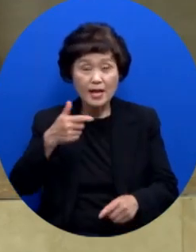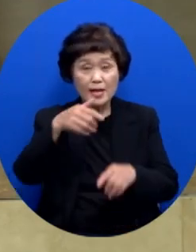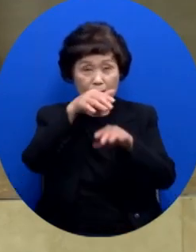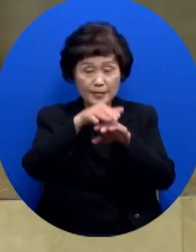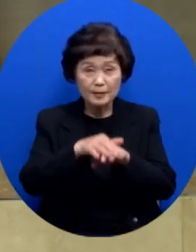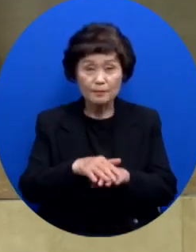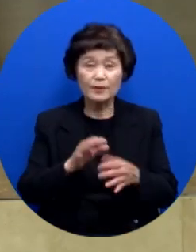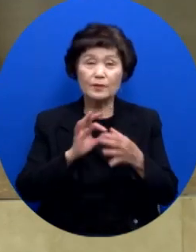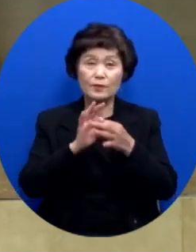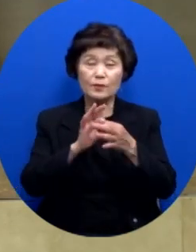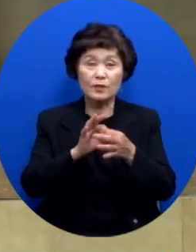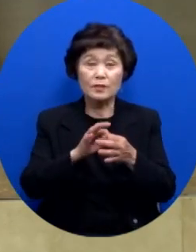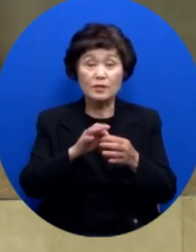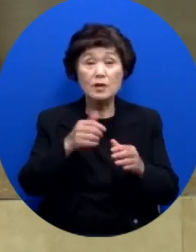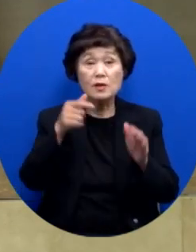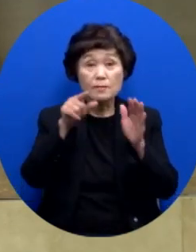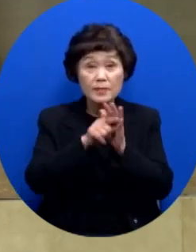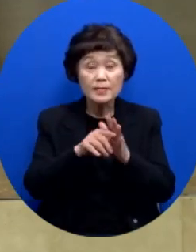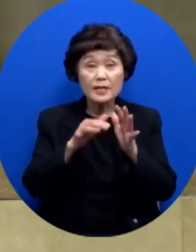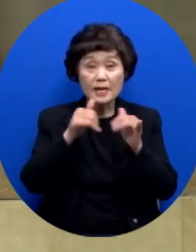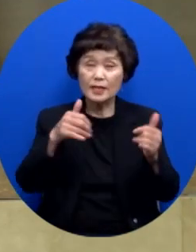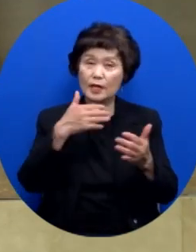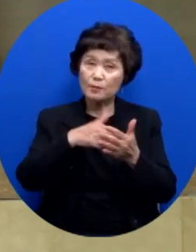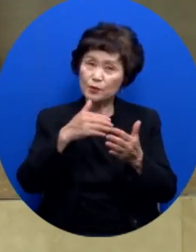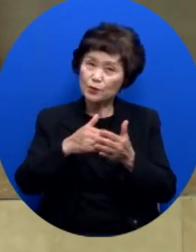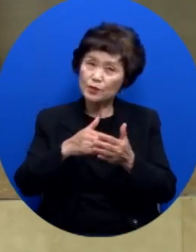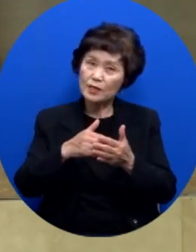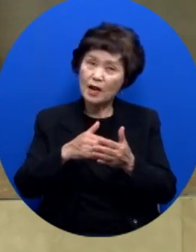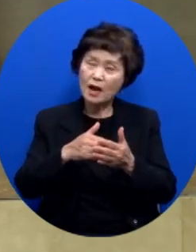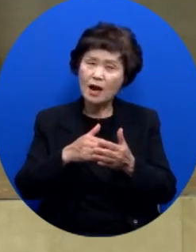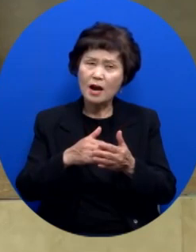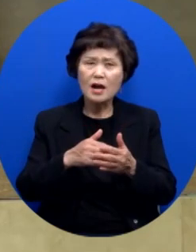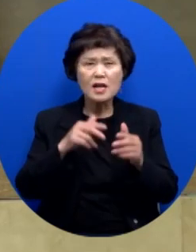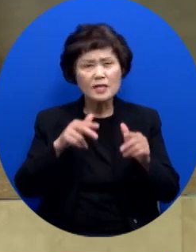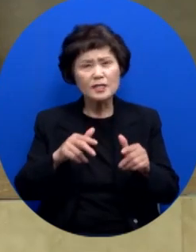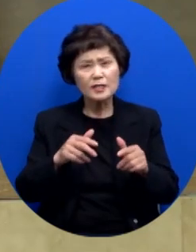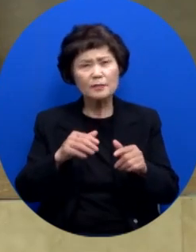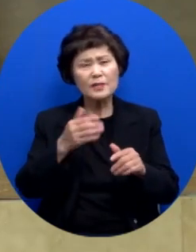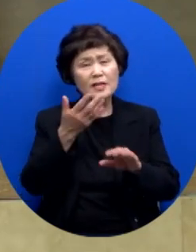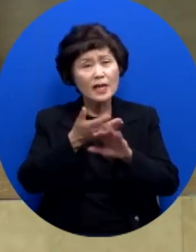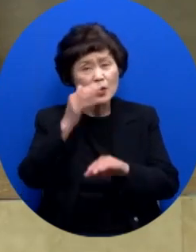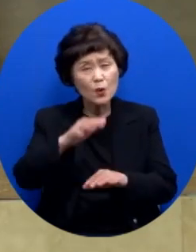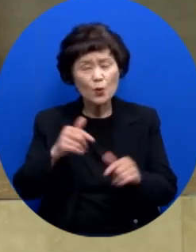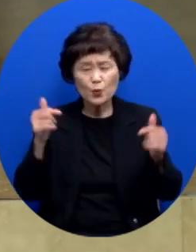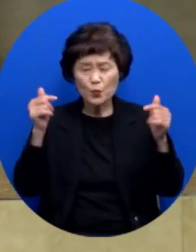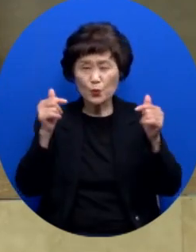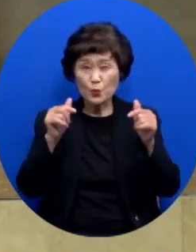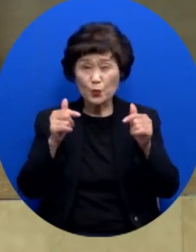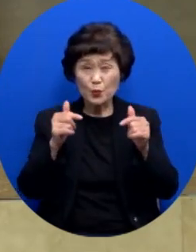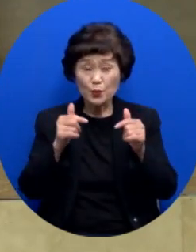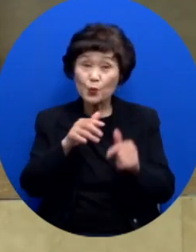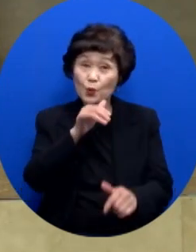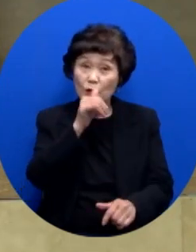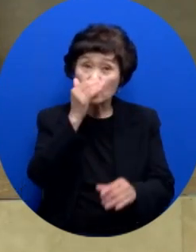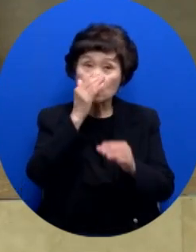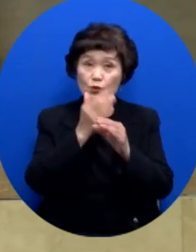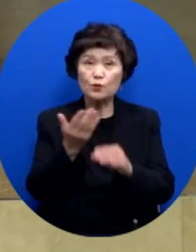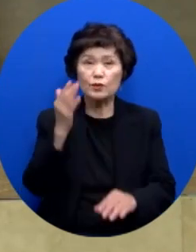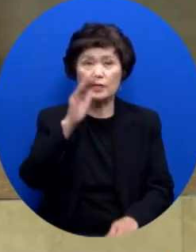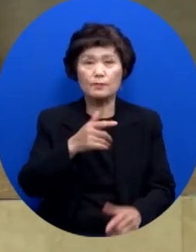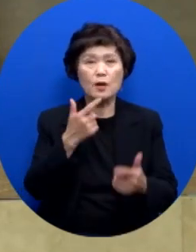부산의 기독교 인구가 지금 다 침체고 약화되고 있는데 부산은 유일하게